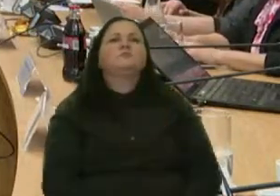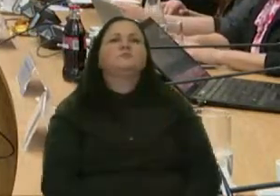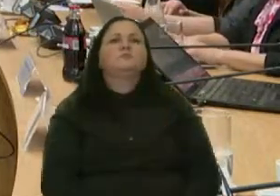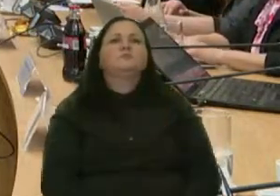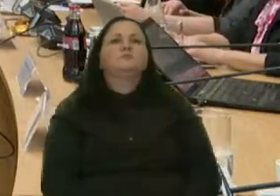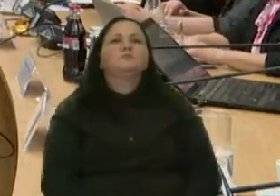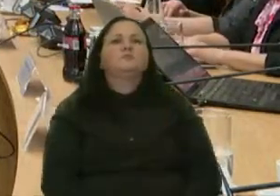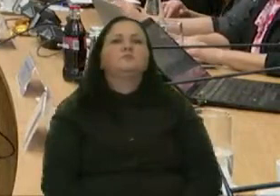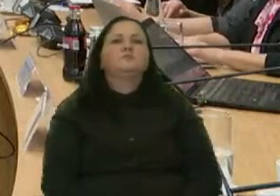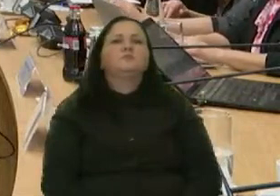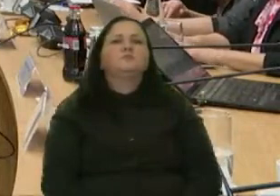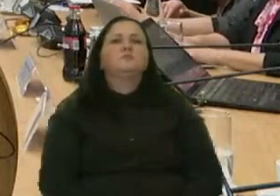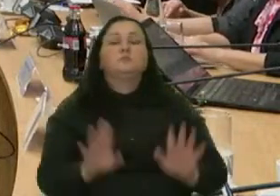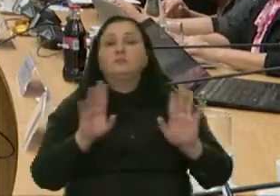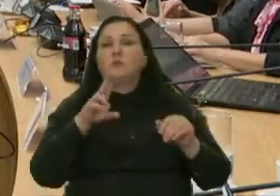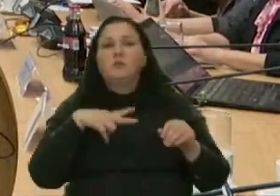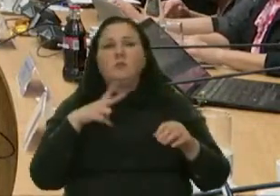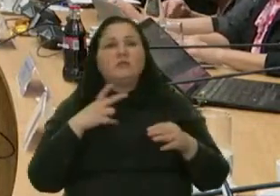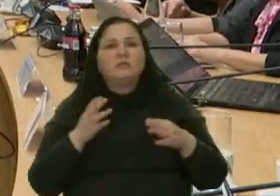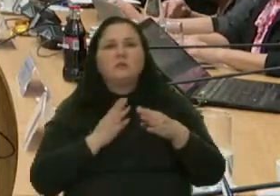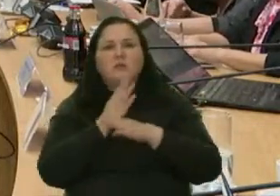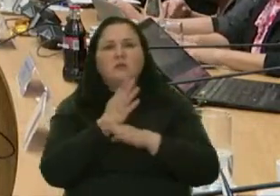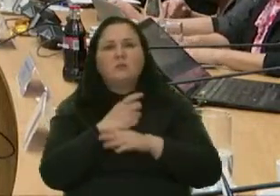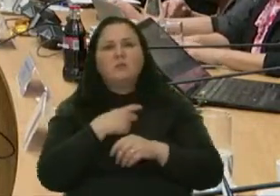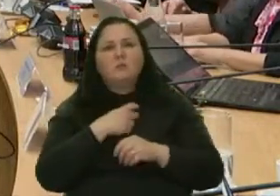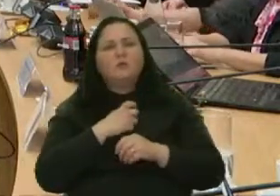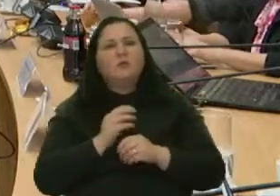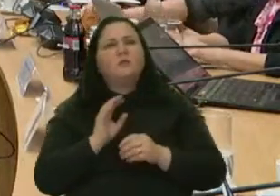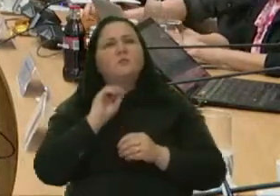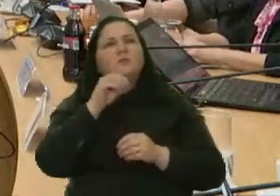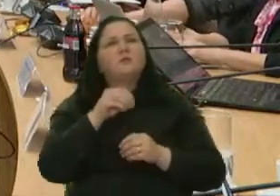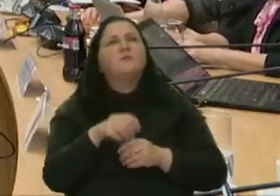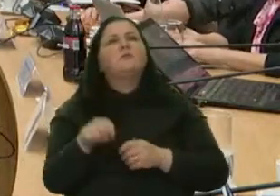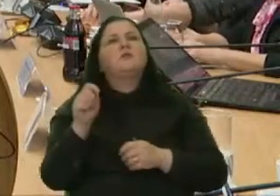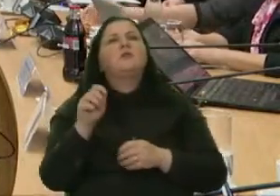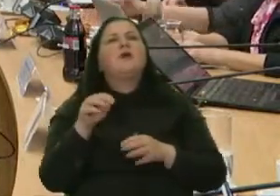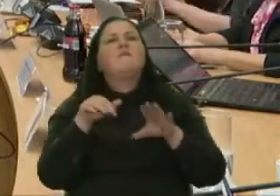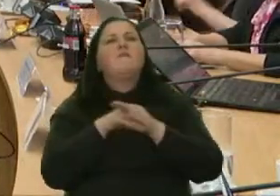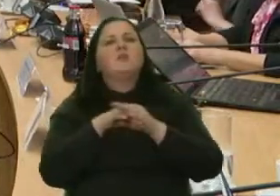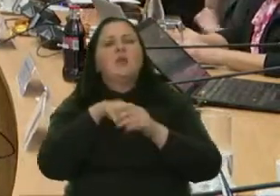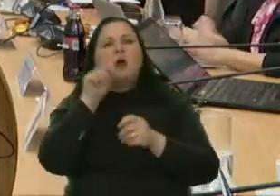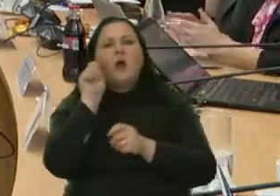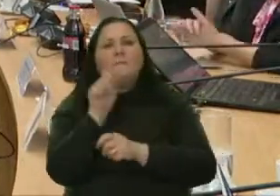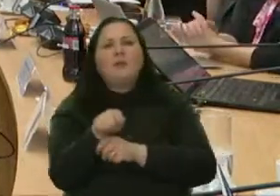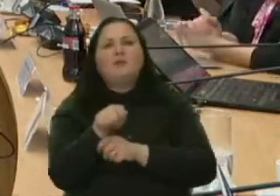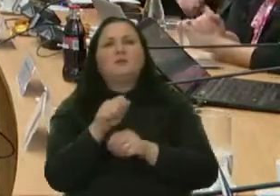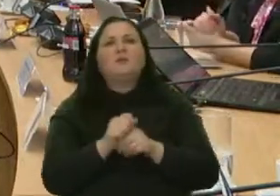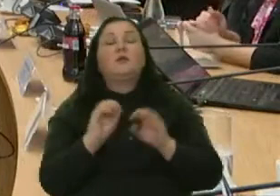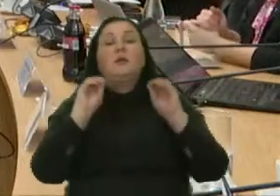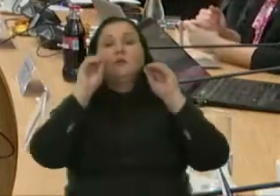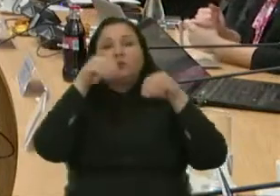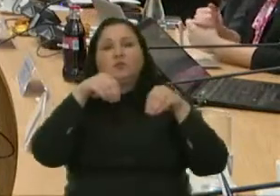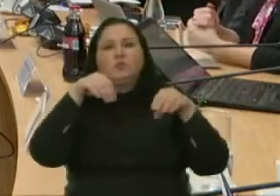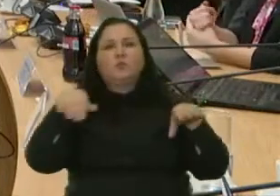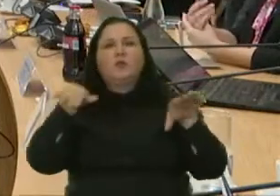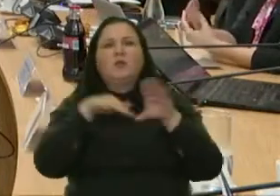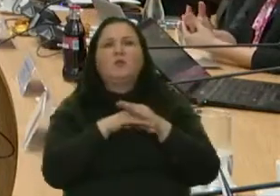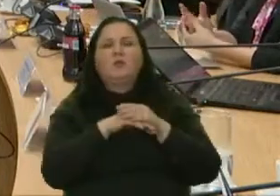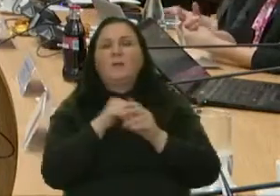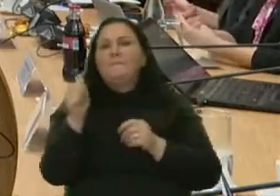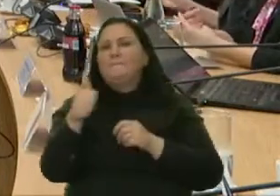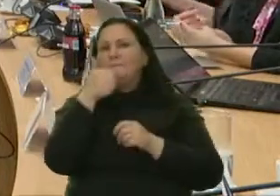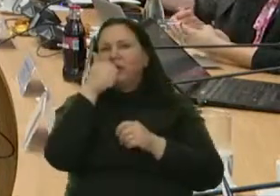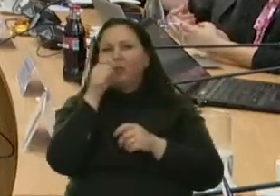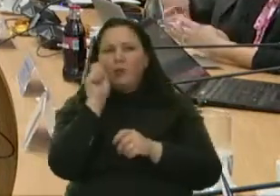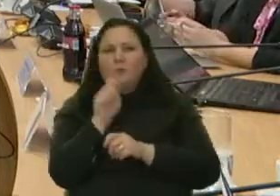colegi nu mai sunt intervenții putem să trecem la vot la amendamente supun la vot primul